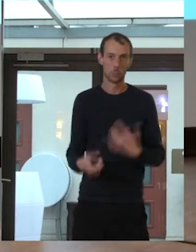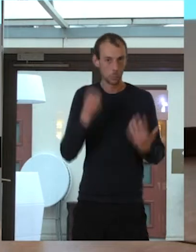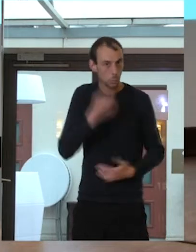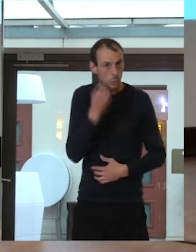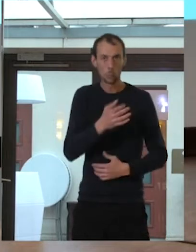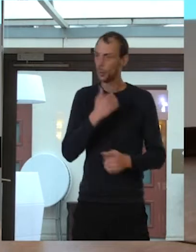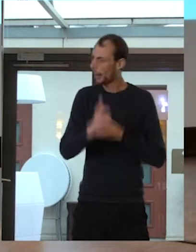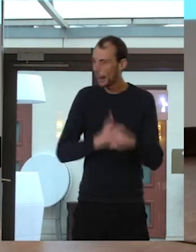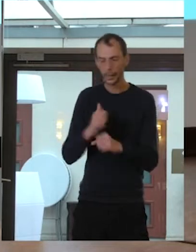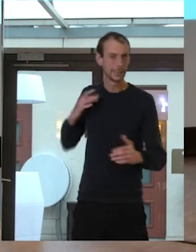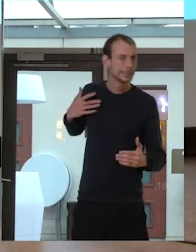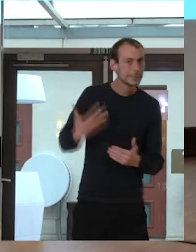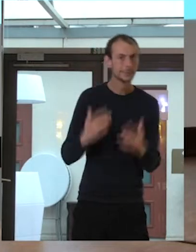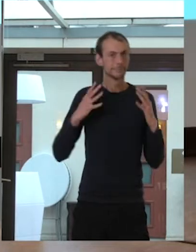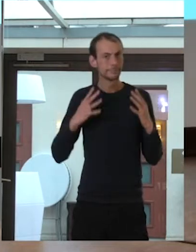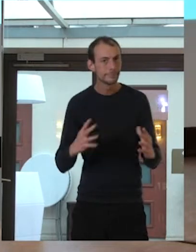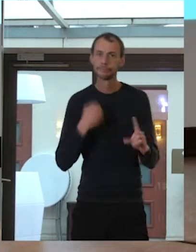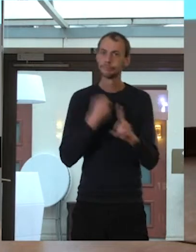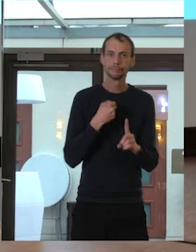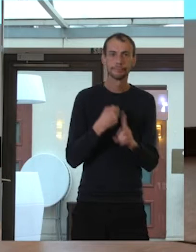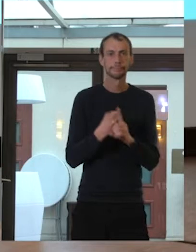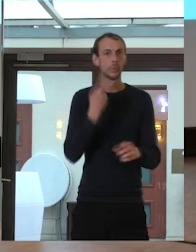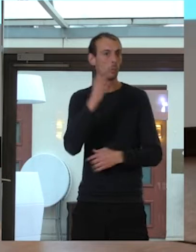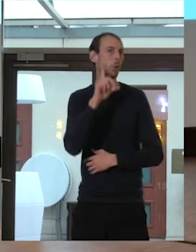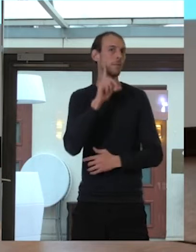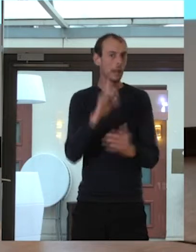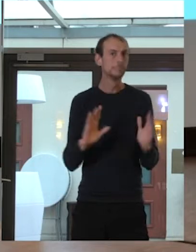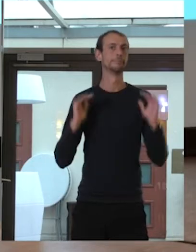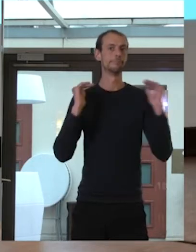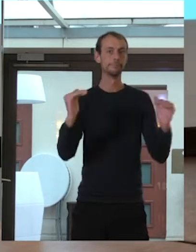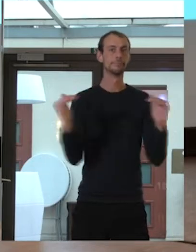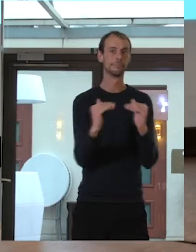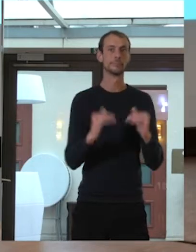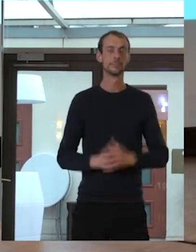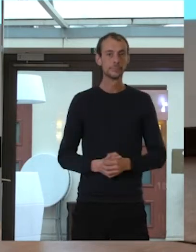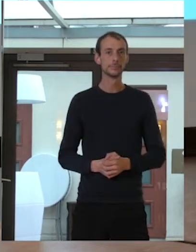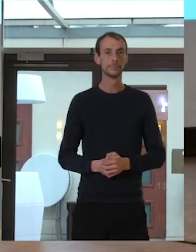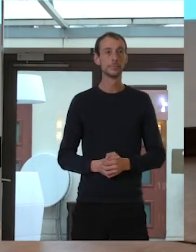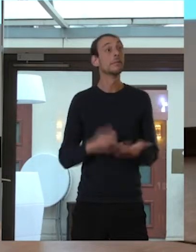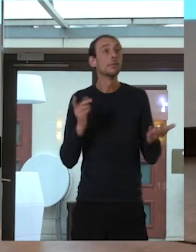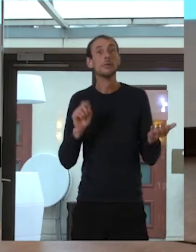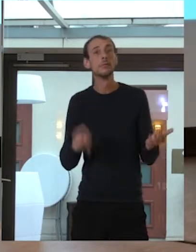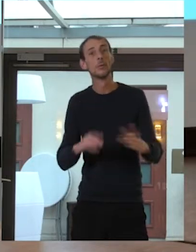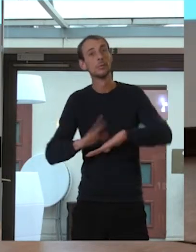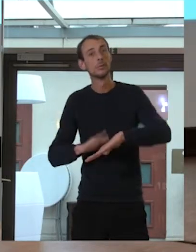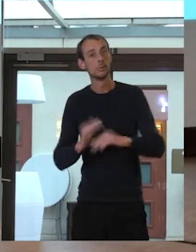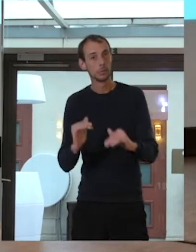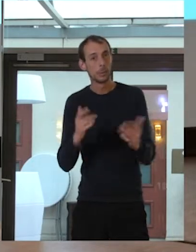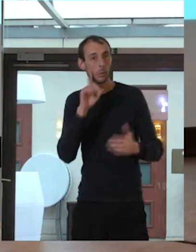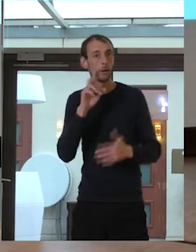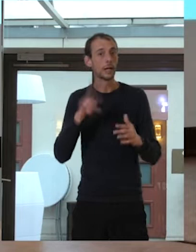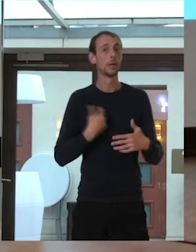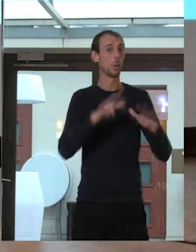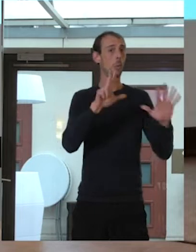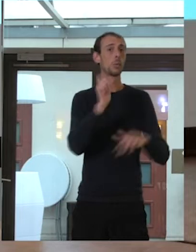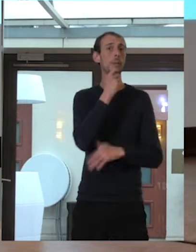en faveur des droits des femmes. Je tiens à le rappeler, car le 8 mars, ce n'est pas une journée de célébration des femmes, comme